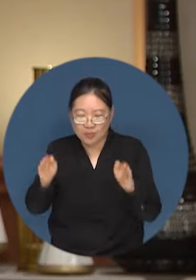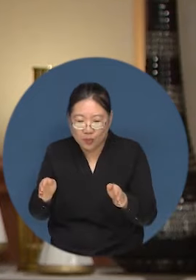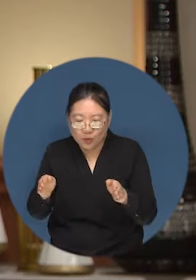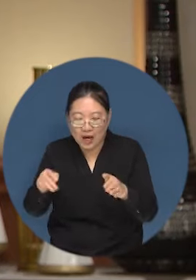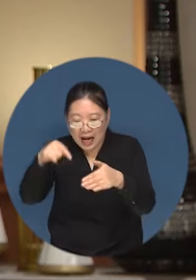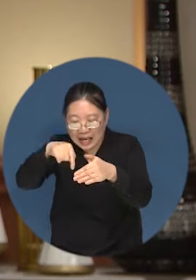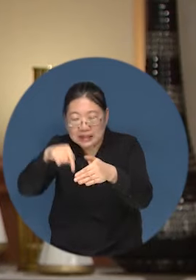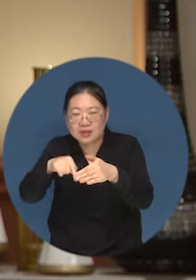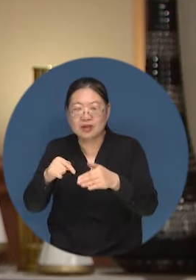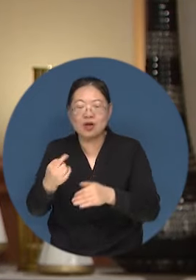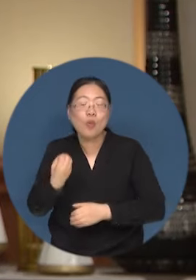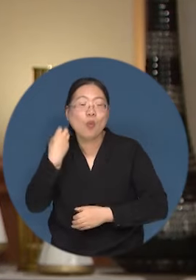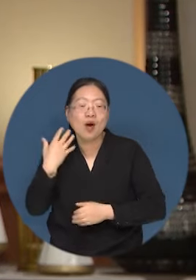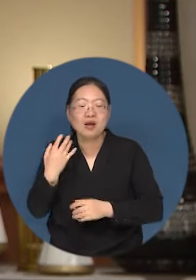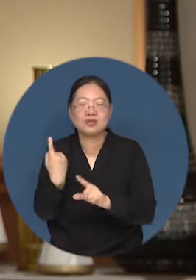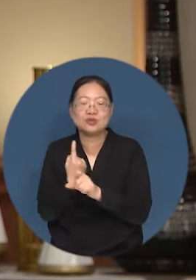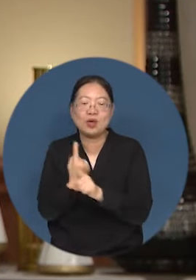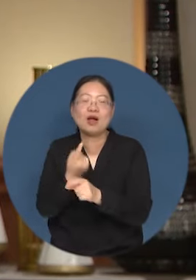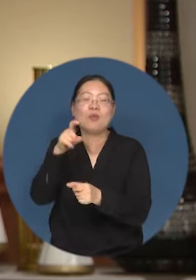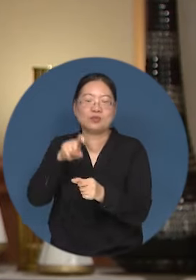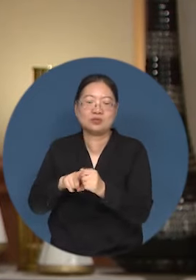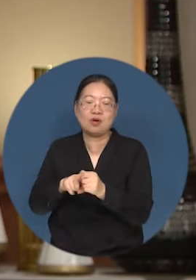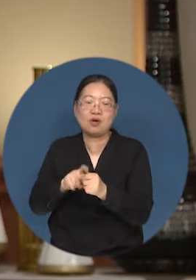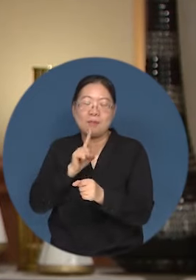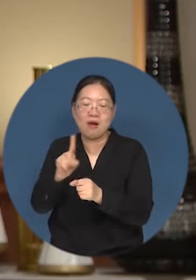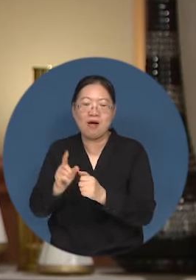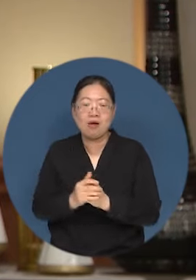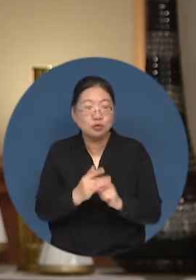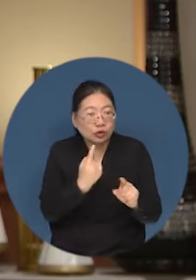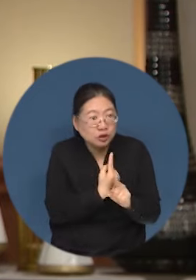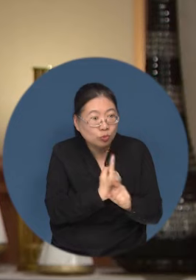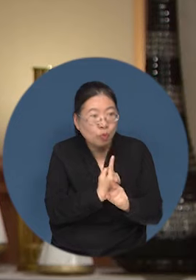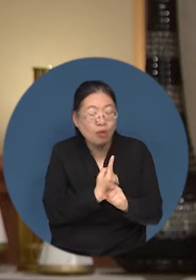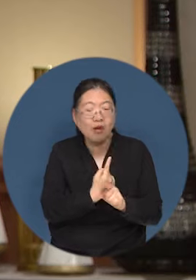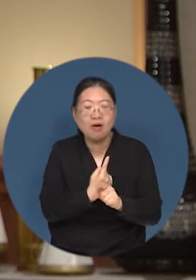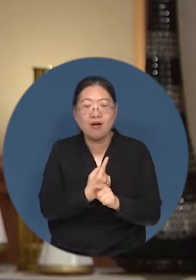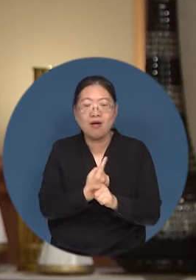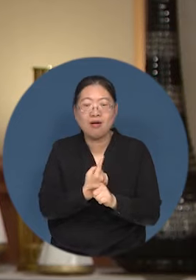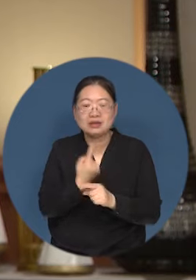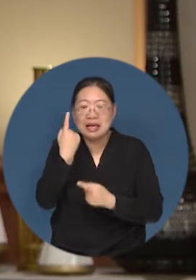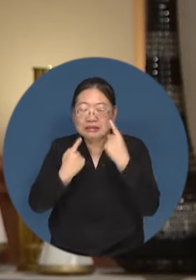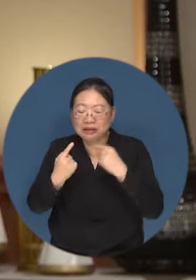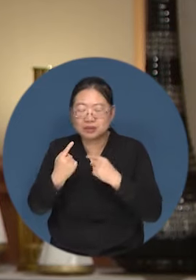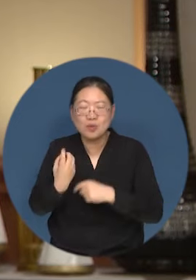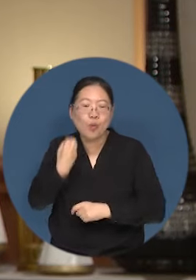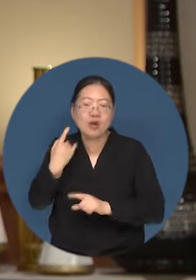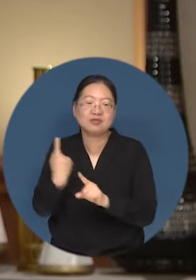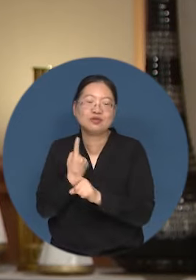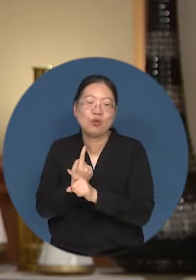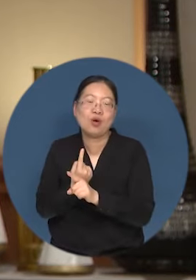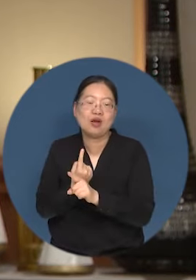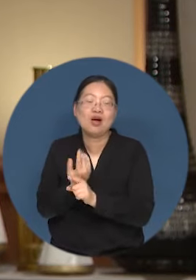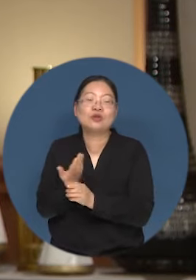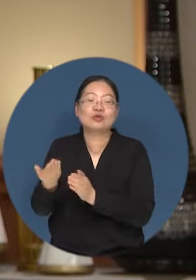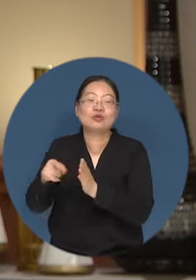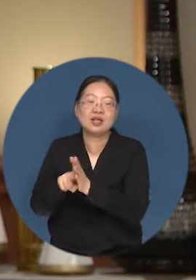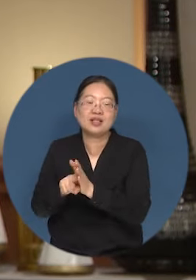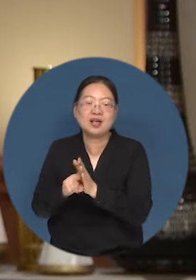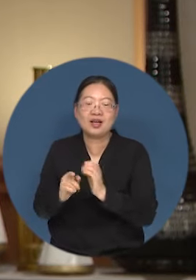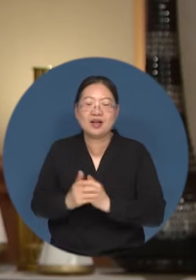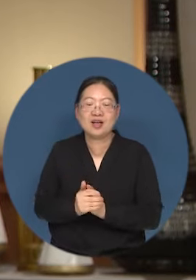고래를 치료하겠다라는 명목으로 치유? 네, 치료. 이제 다친 고래를 치료하겠다라는 명목으로